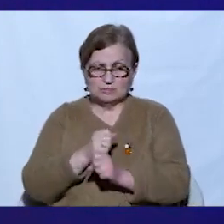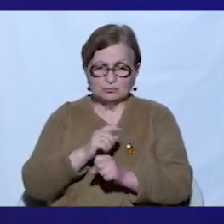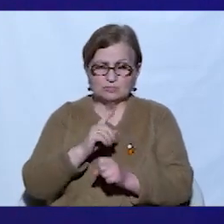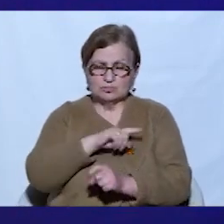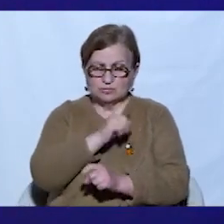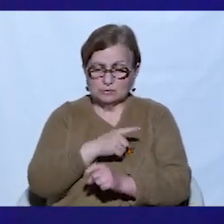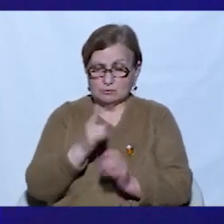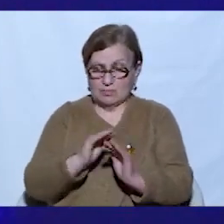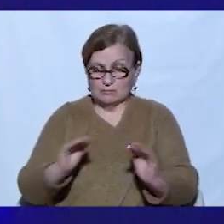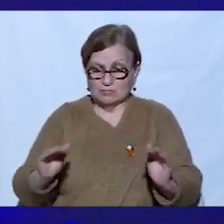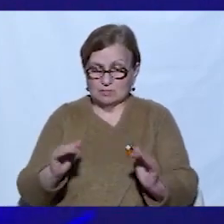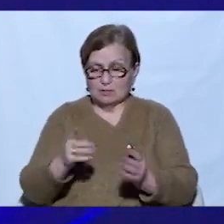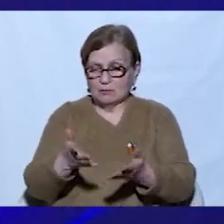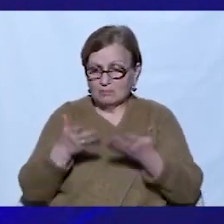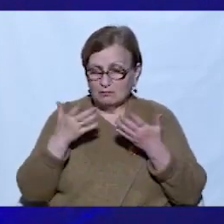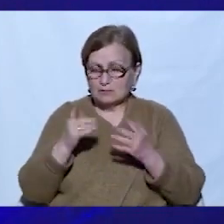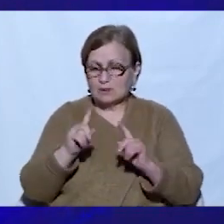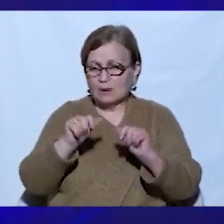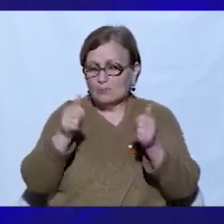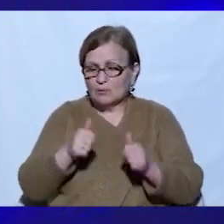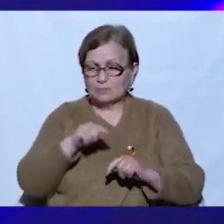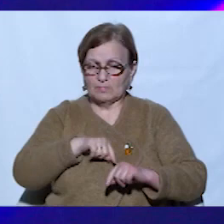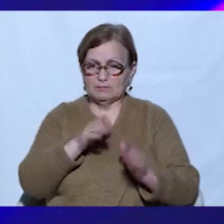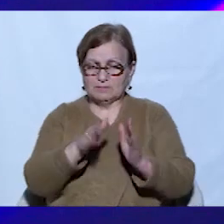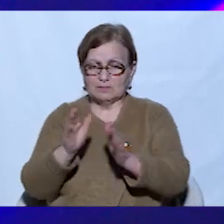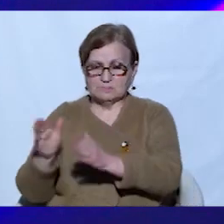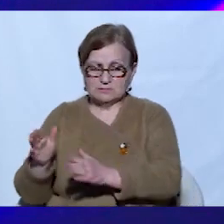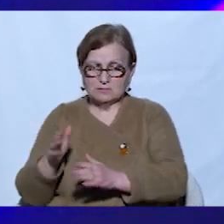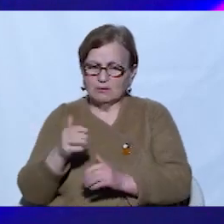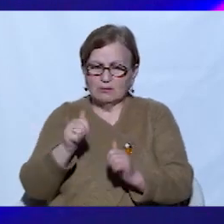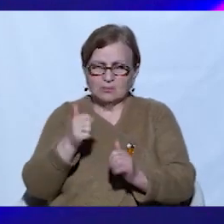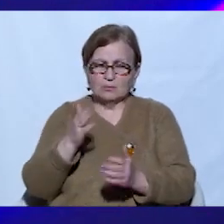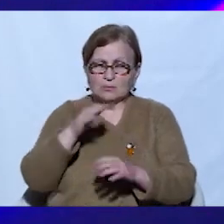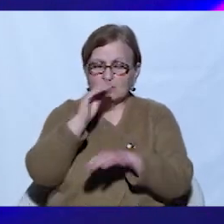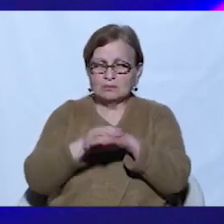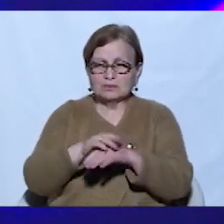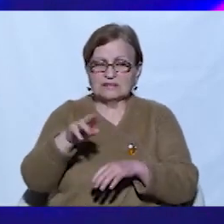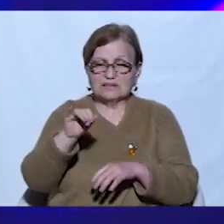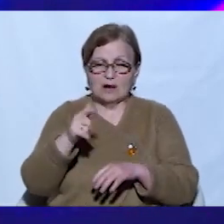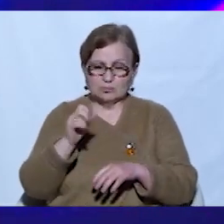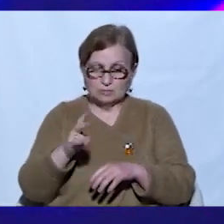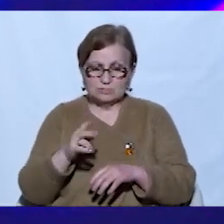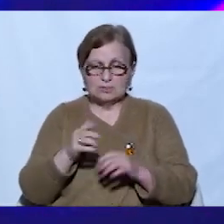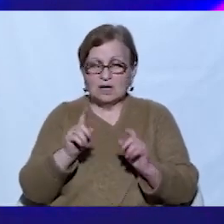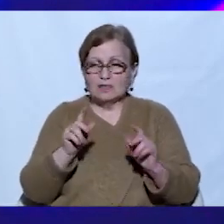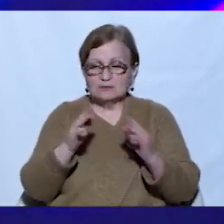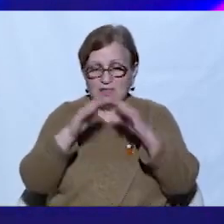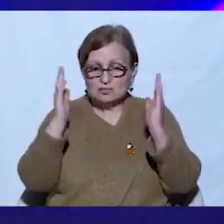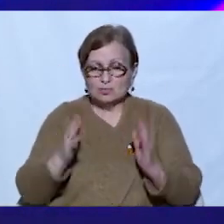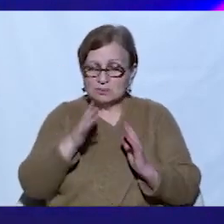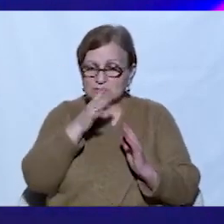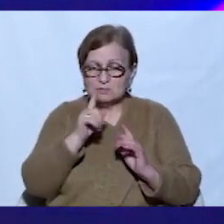მქონე ბავშვებში, გამოვლინების რა ფორმებით ხასიათდება, როგორ ხდება მისი დიაგნოსტირება და იზოლაციის პირობებში, რა შეიძლება